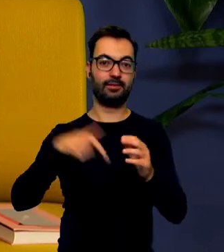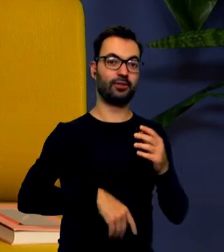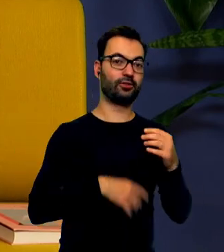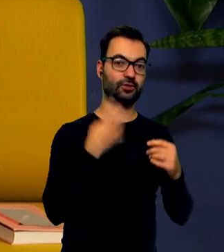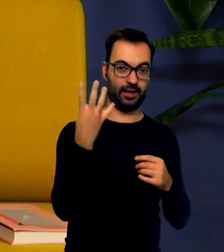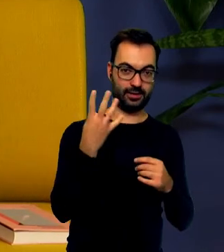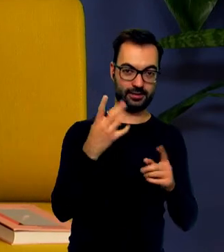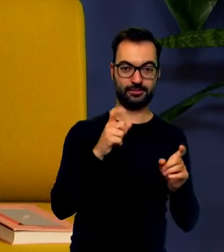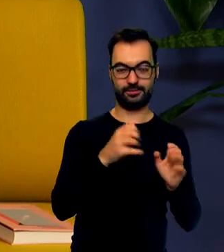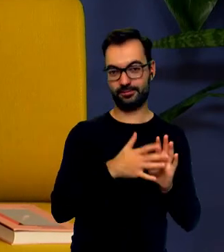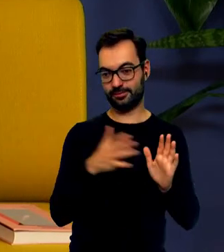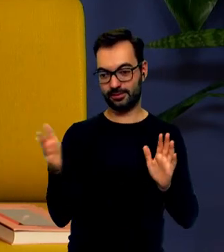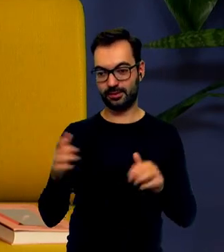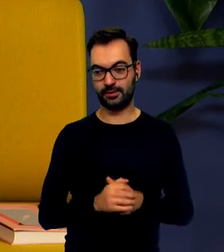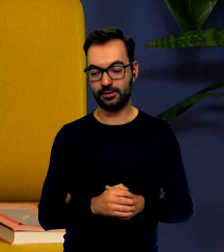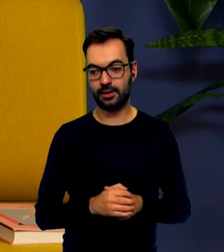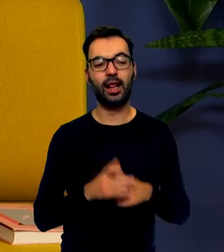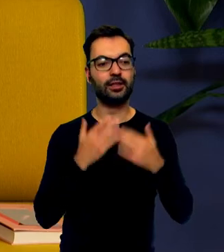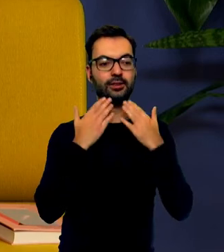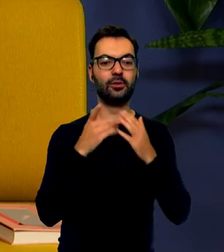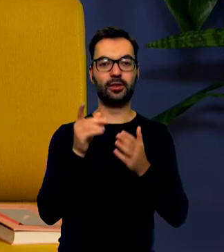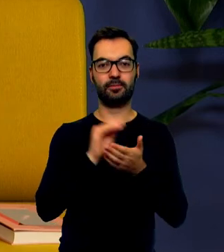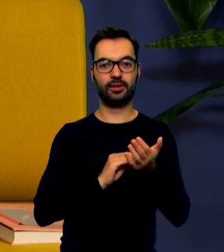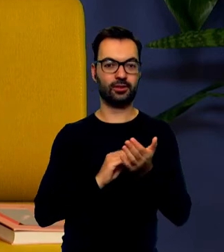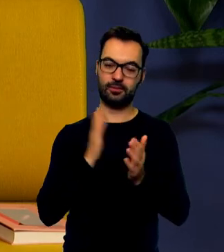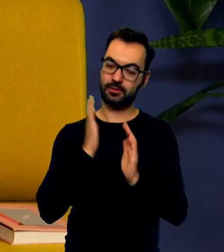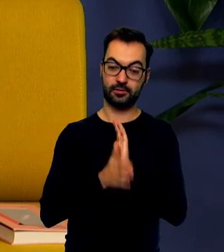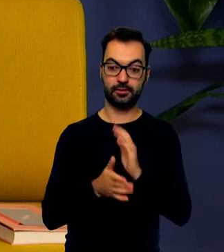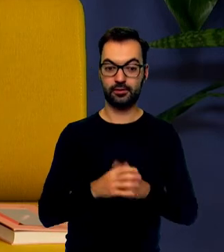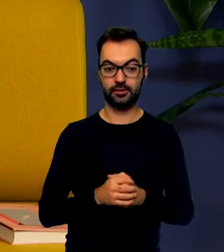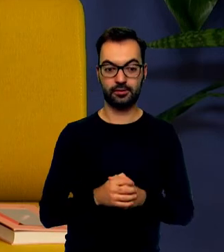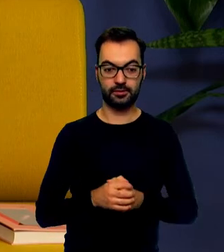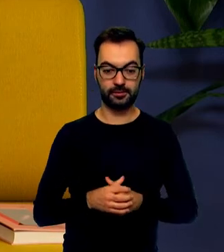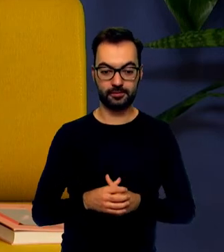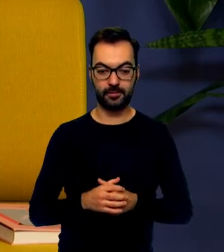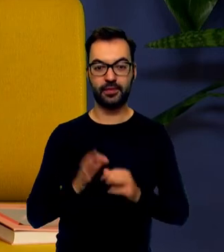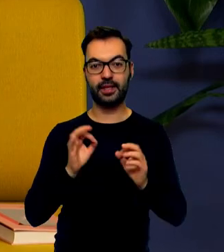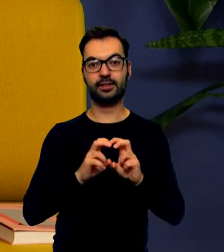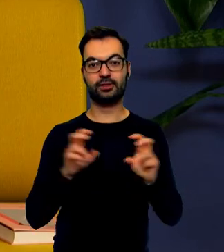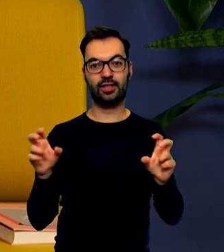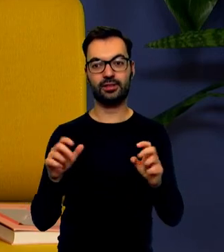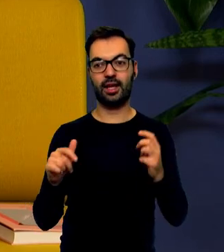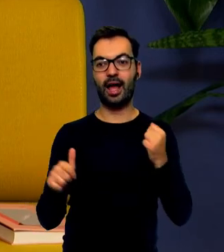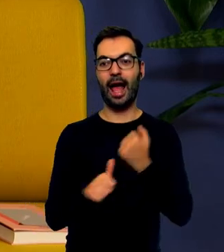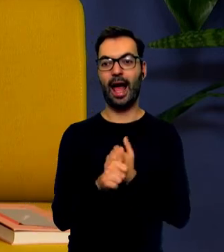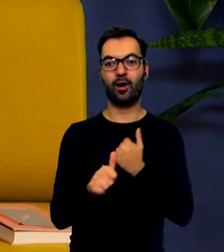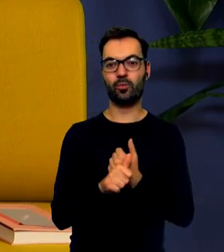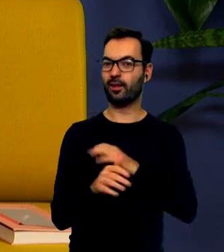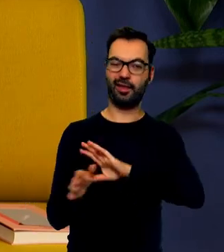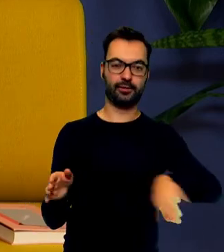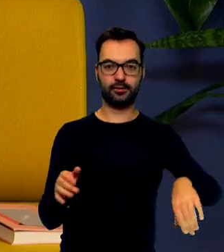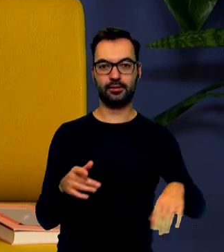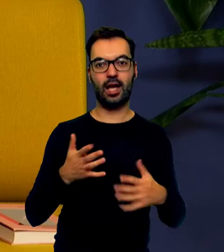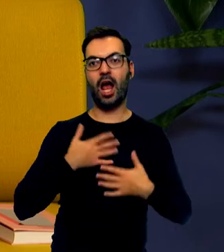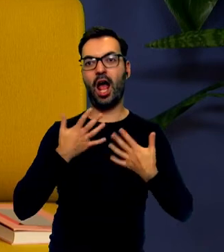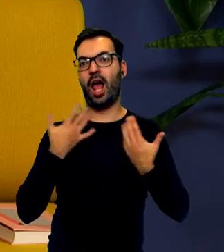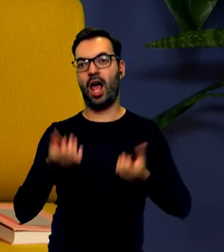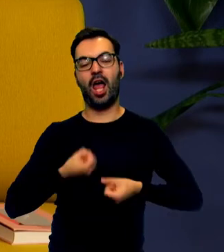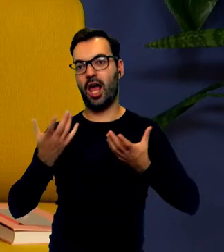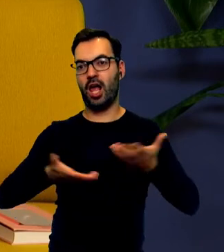to jest ten moment. Ale bardzo Ci dziękuję za to, że piszesz wprost, że funkcjonujemy w takim czasie, kiedy argumenty są zastępowane